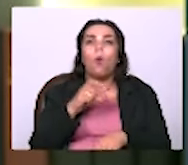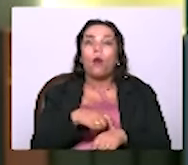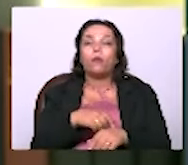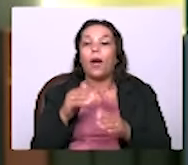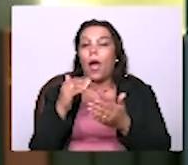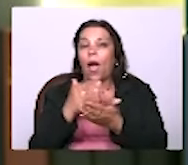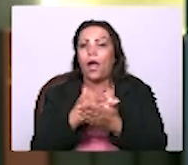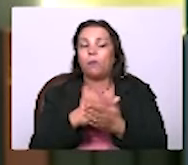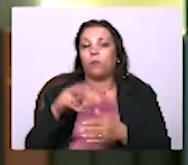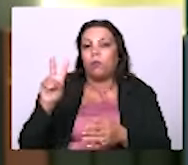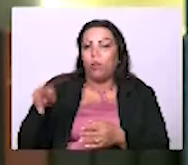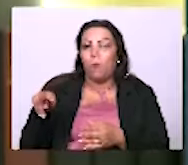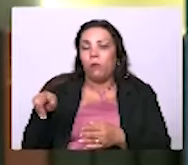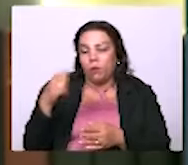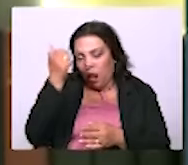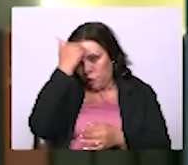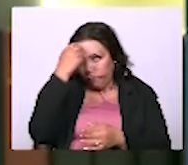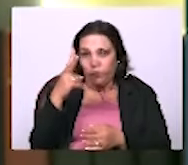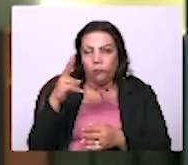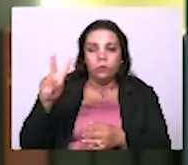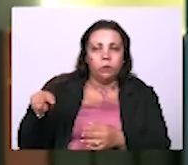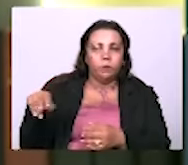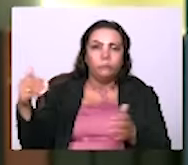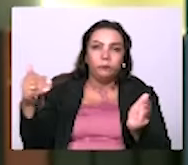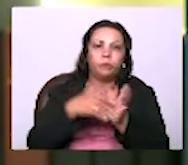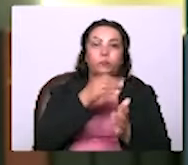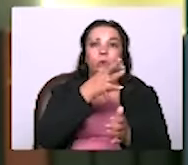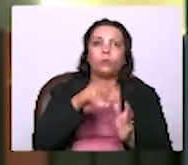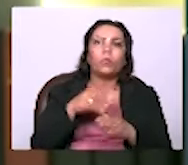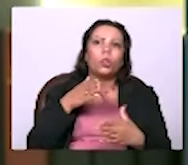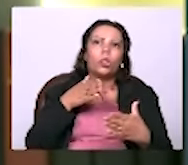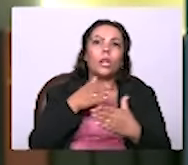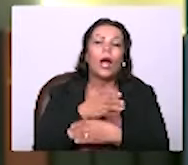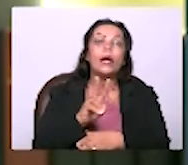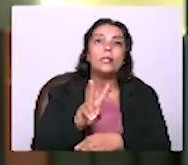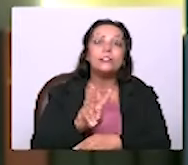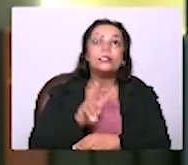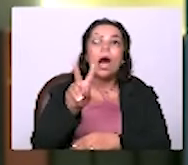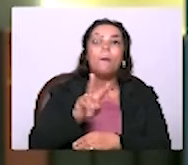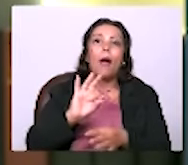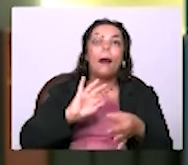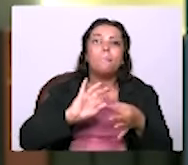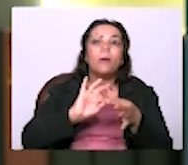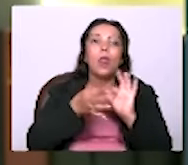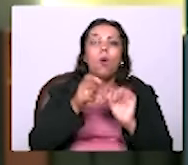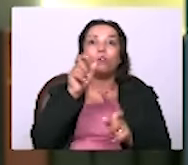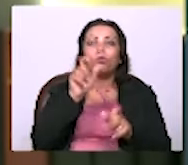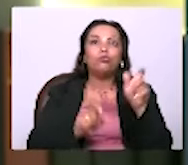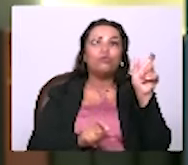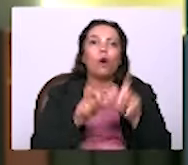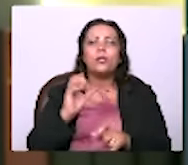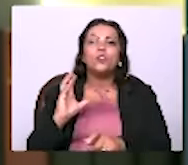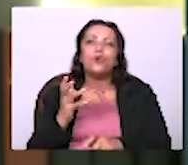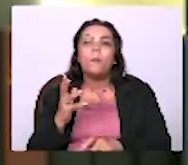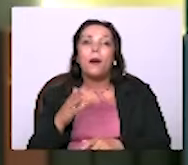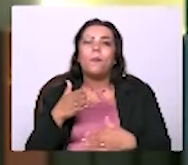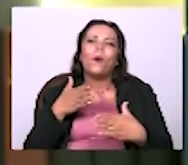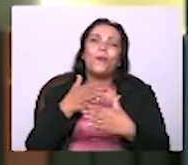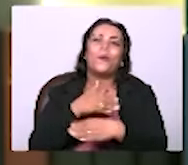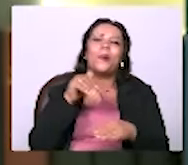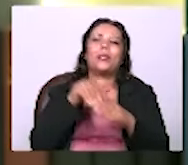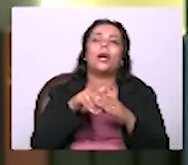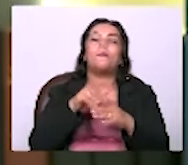انتخابات 2018 ل 2023 دخل 7 مليون شاب جديد الى كشوف الناخبين